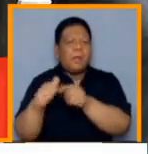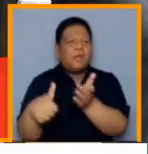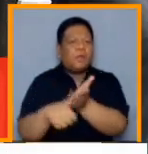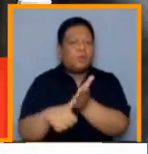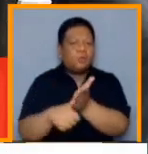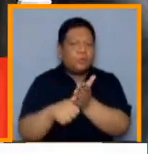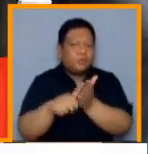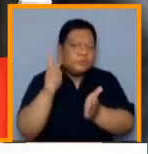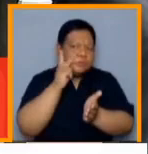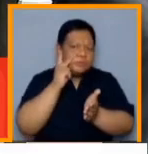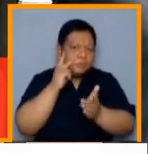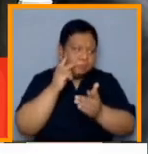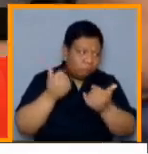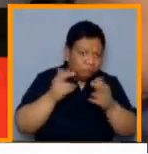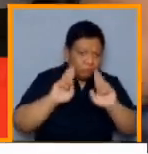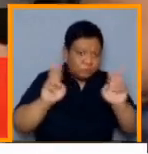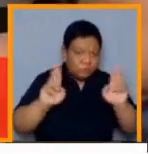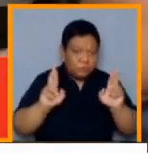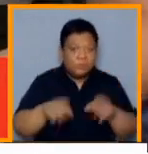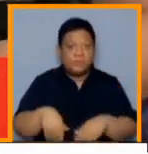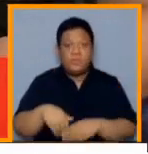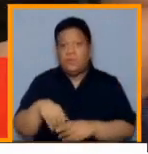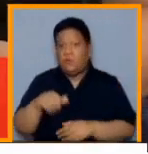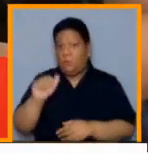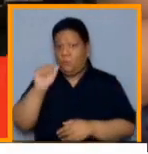Sa December 1, makikipagpulong ang Comelec sa